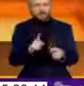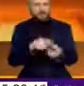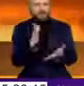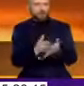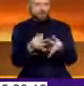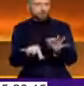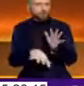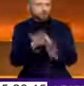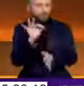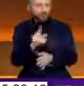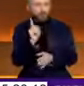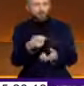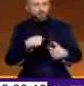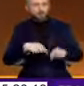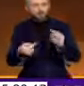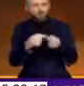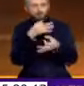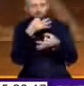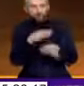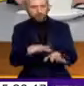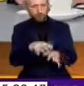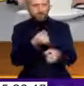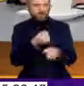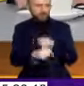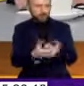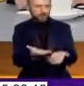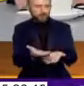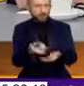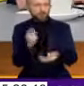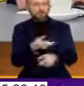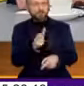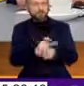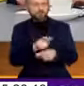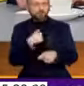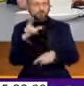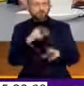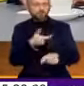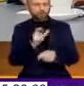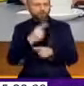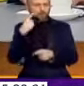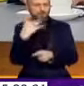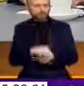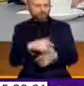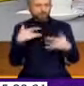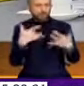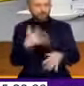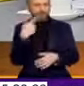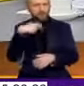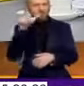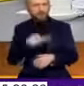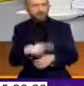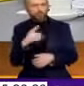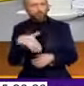свобода вибору, але ми проти будь-якого нав'язування. Тим паче ми вважаємо дуже цинічним і аморальним, коли президент з одного